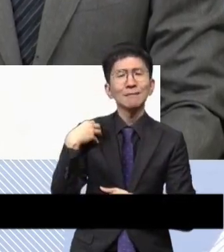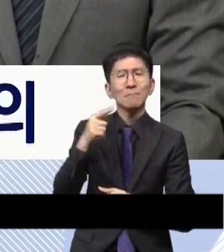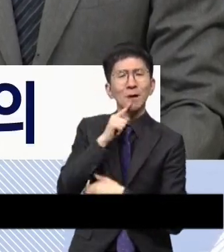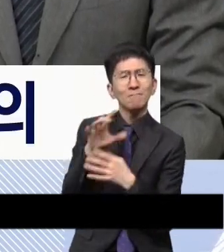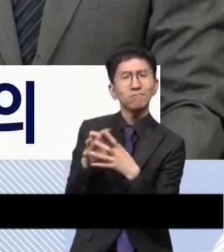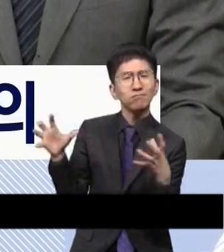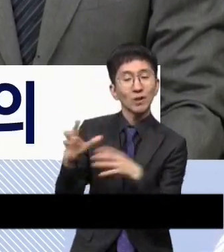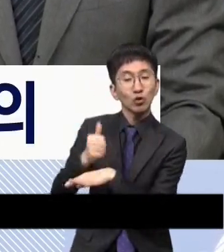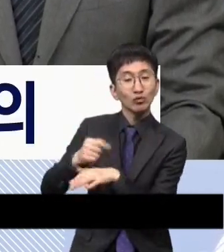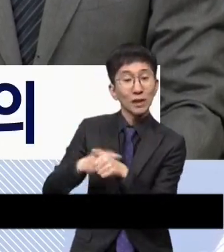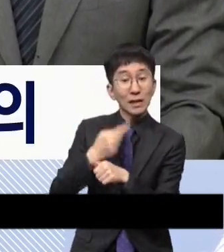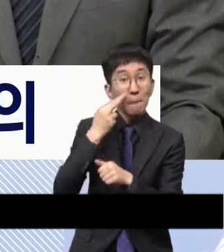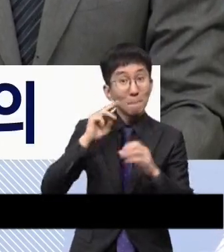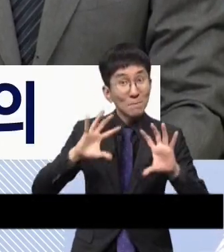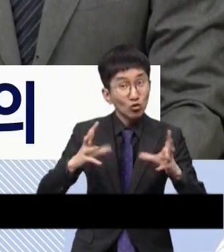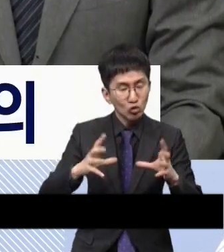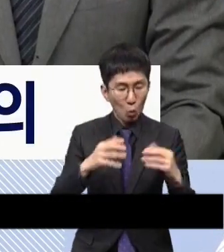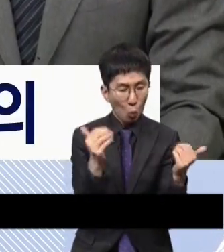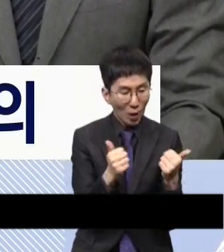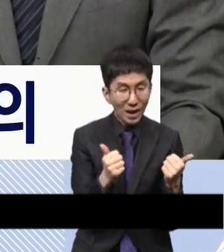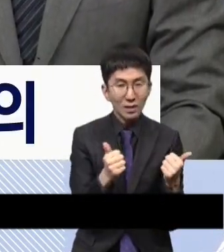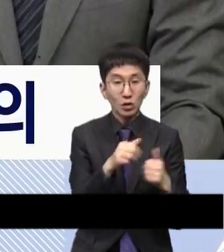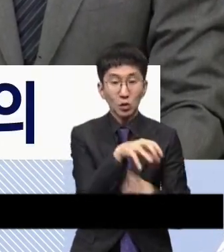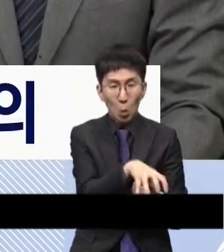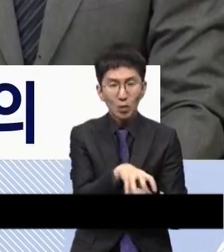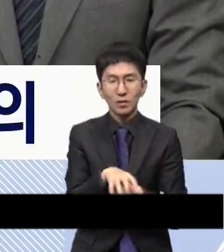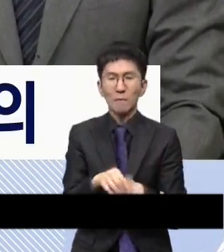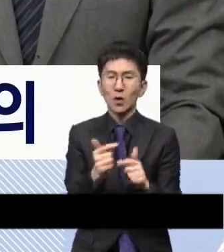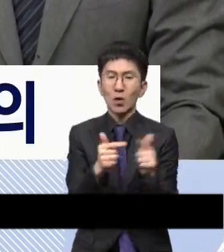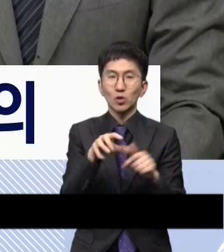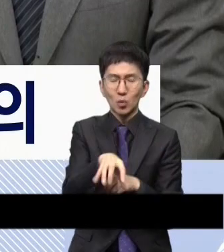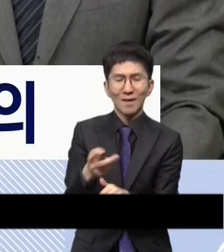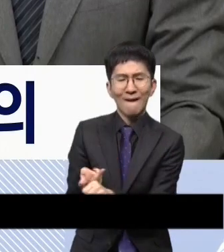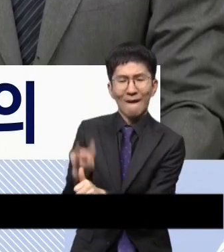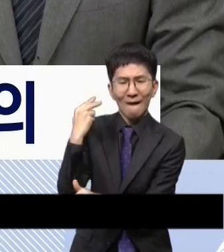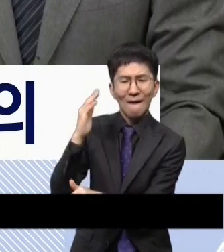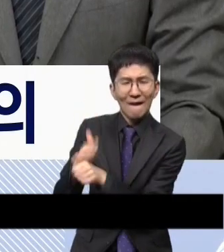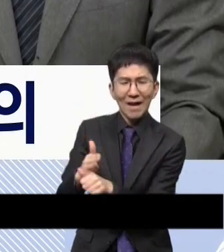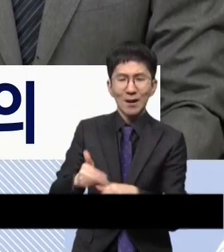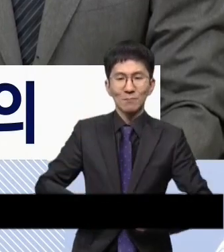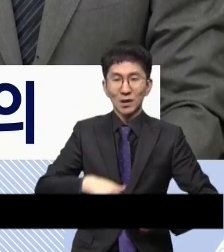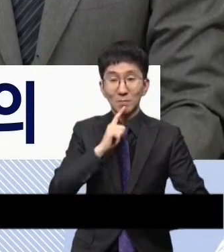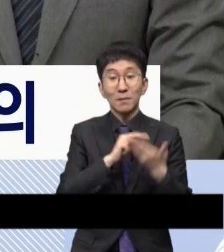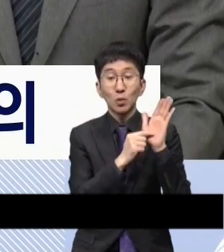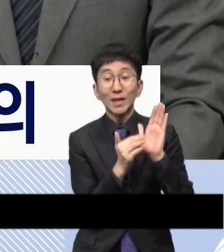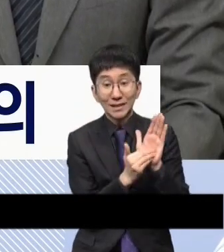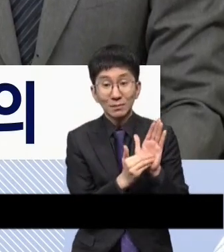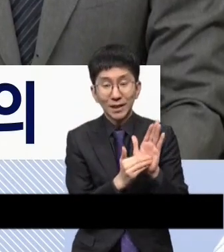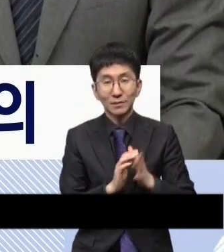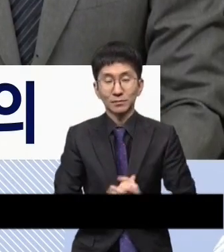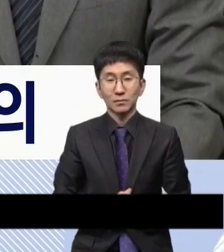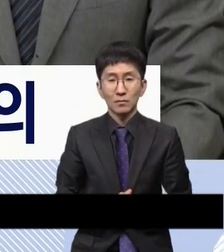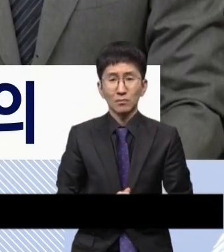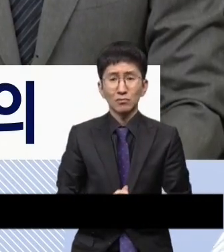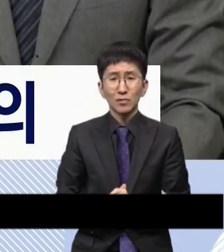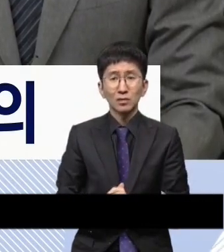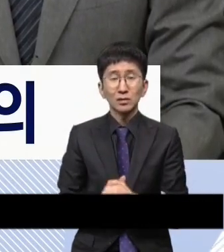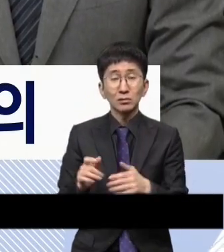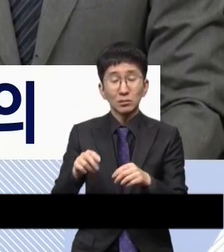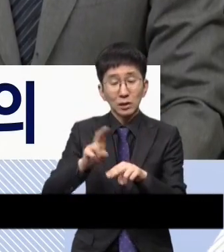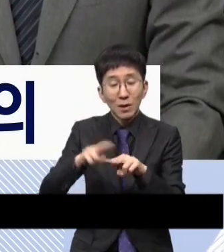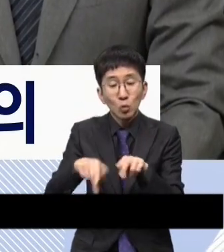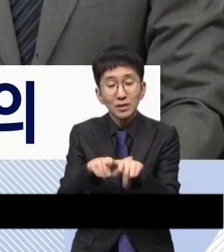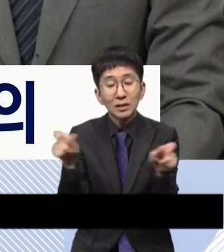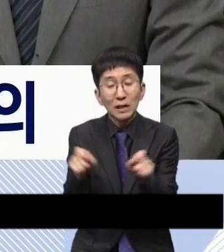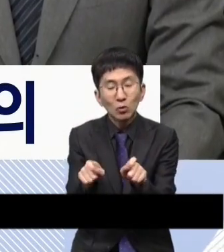높아지면서 미국 내각과 의회에서는 해임, 탄핵논의까지 이뤄지고 있는 걸로 전해졌습니다. 임기가 2주밖에 남지